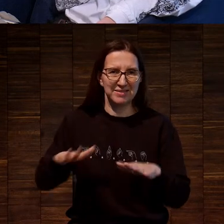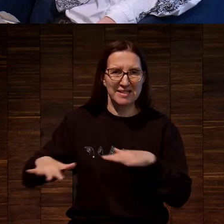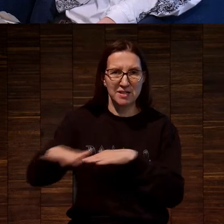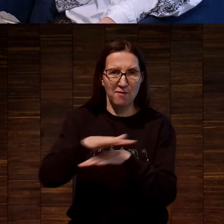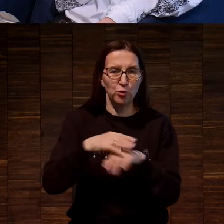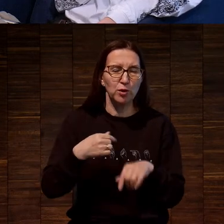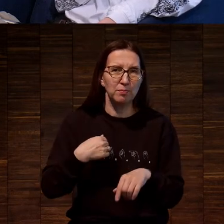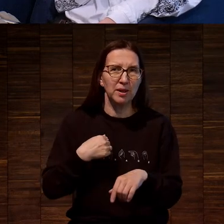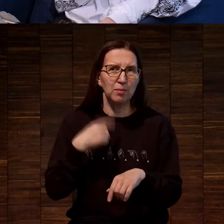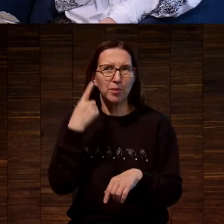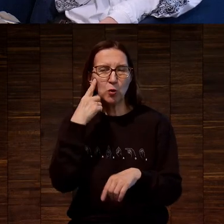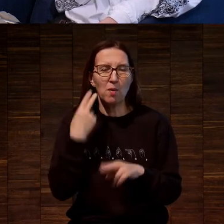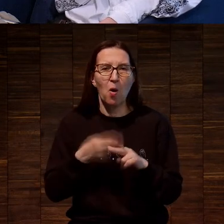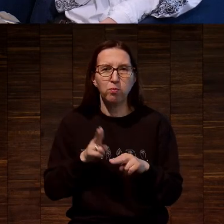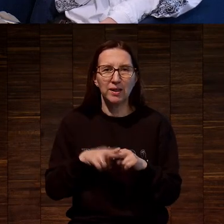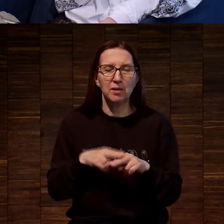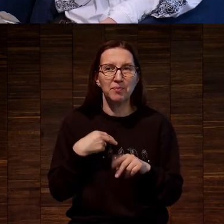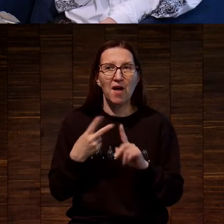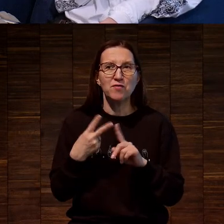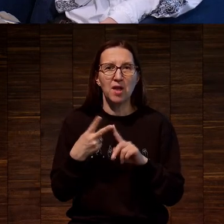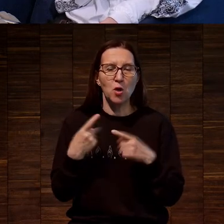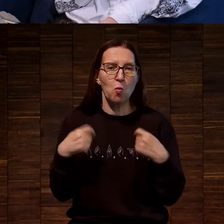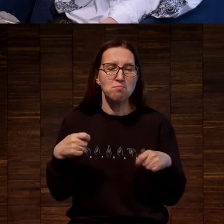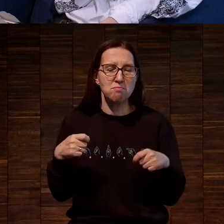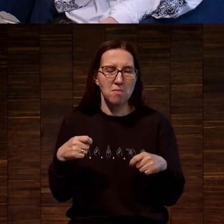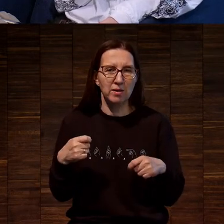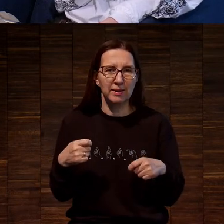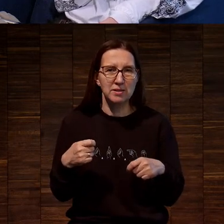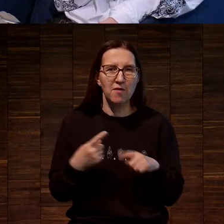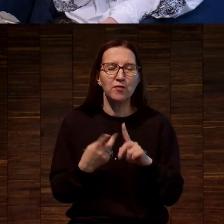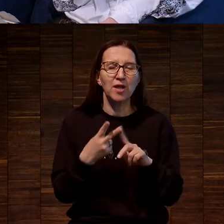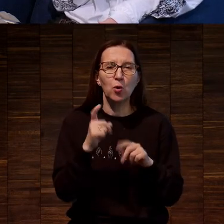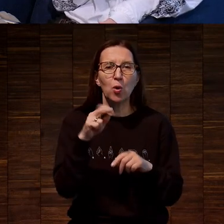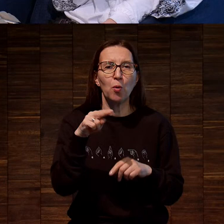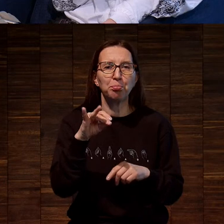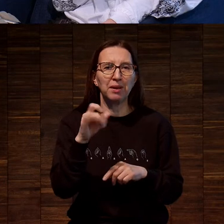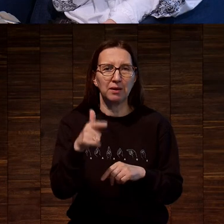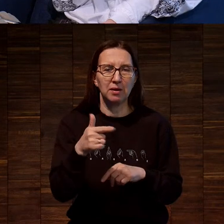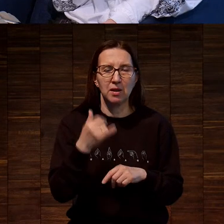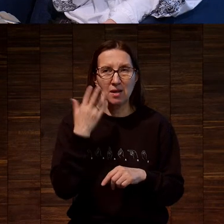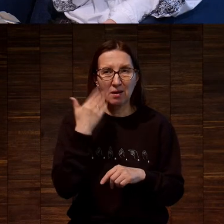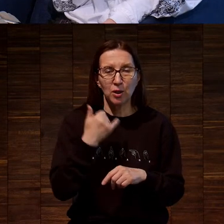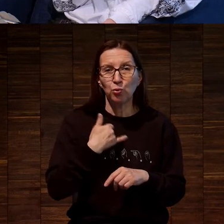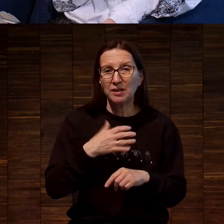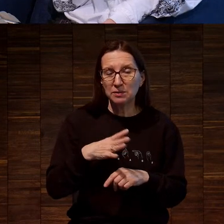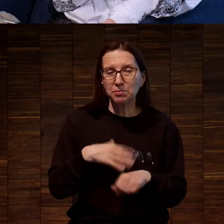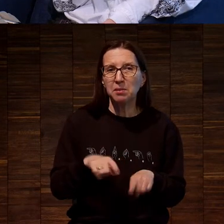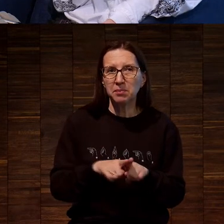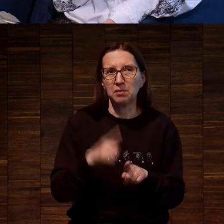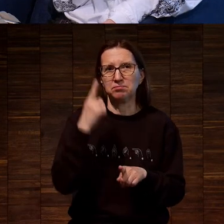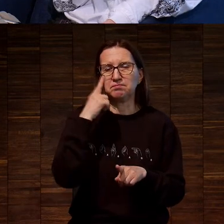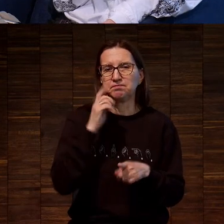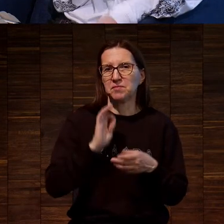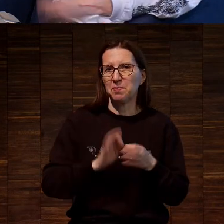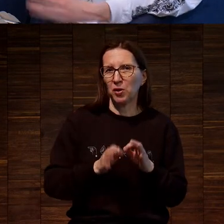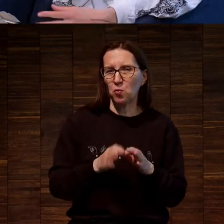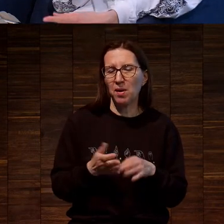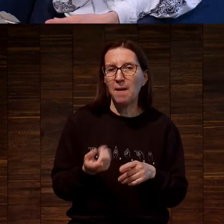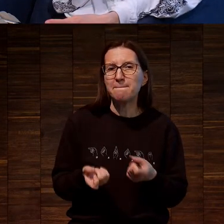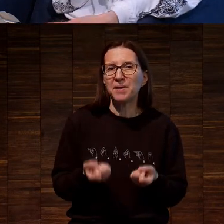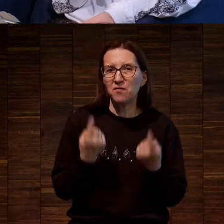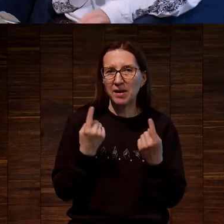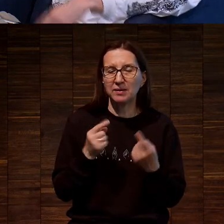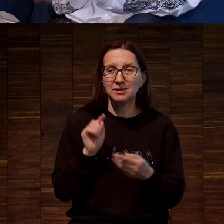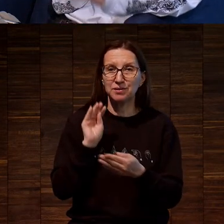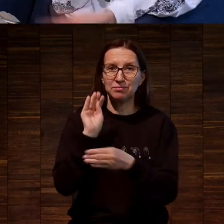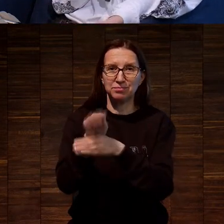на втором маркете, на втором хоппинге, то, что появляясь